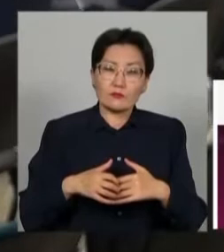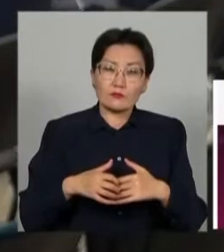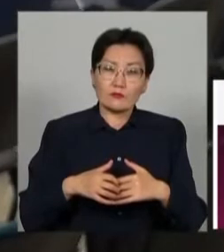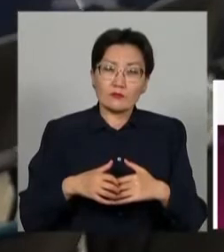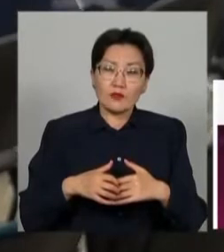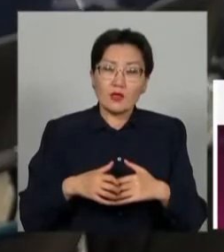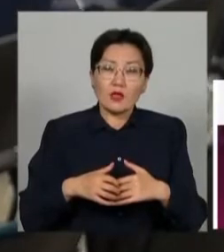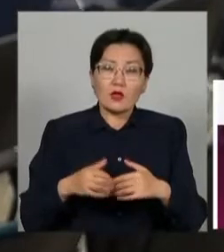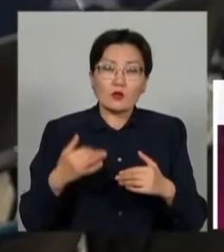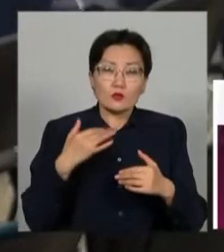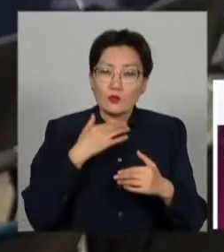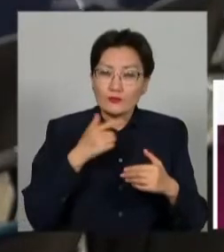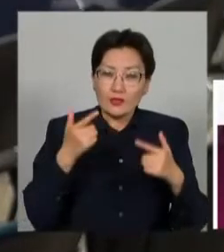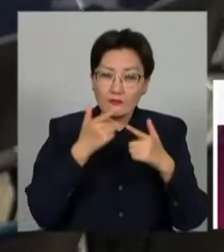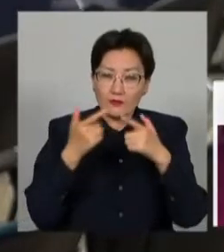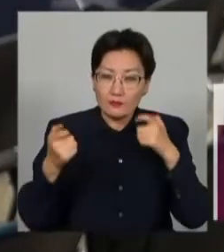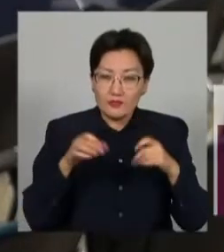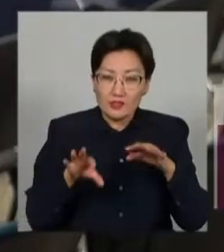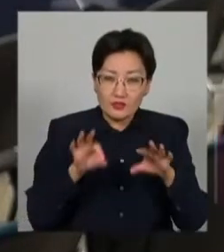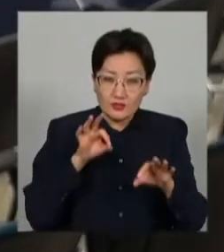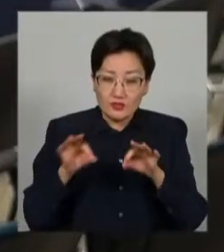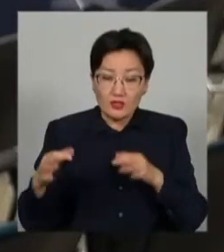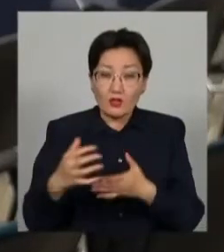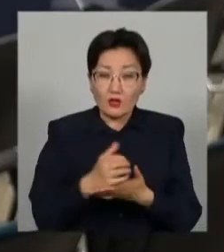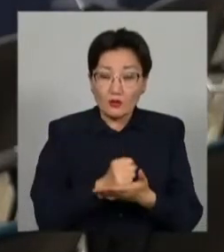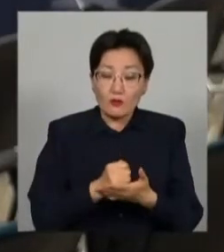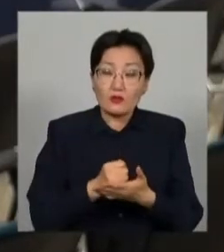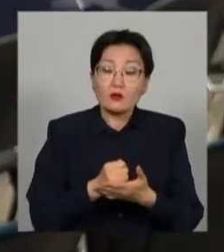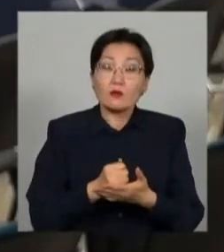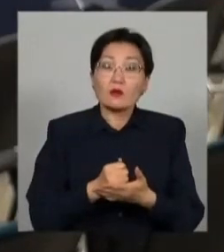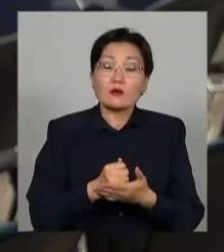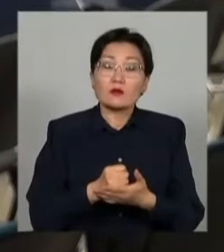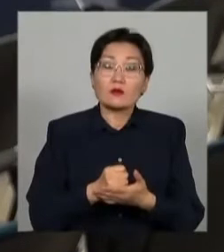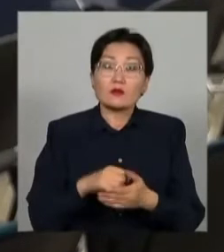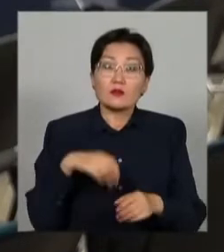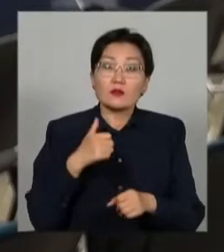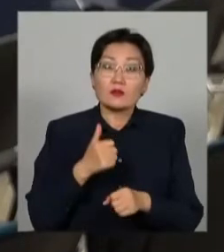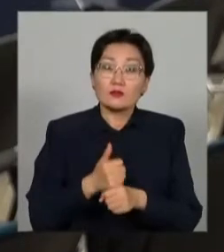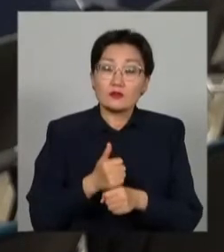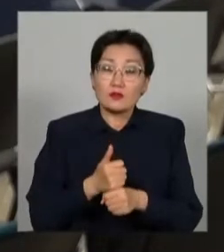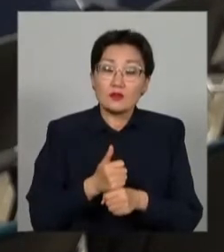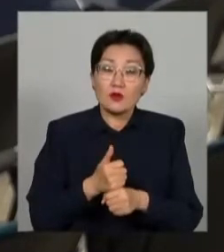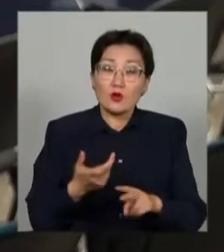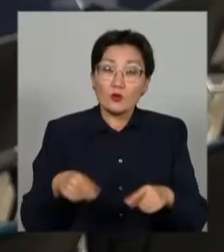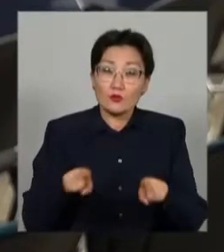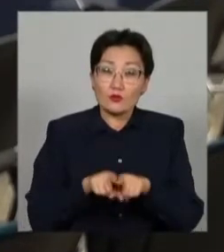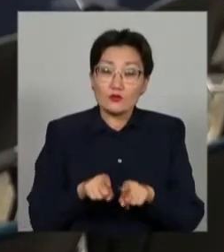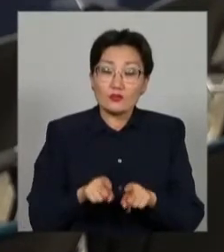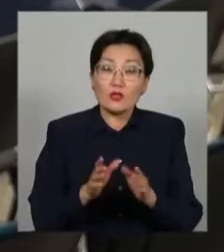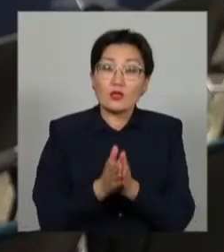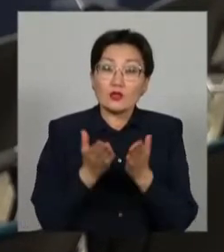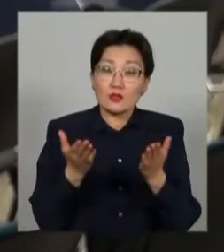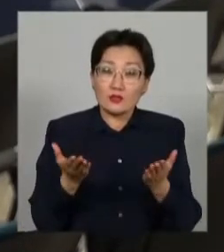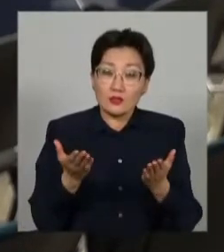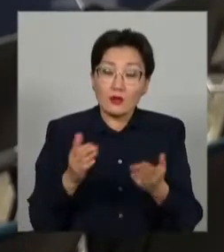тірнектеп жинап Ахмет Байтұрсынұлы туралы деректердің негізінде осындай бір өте керекті